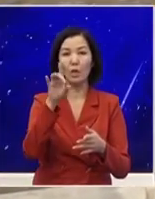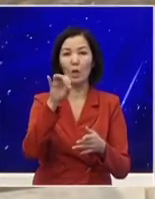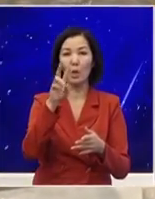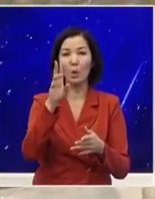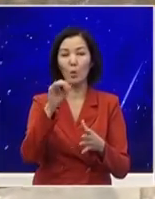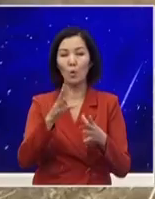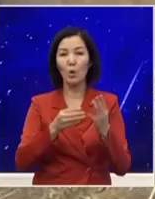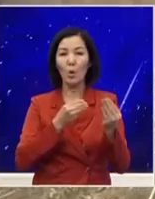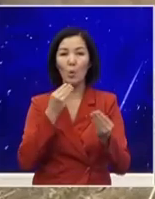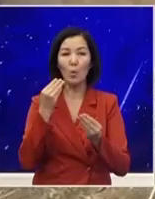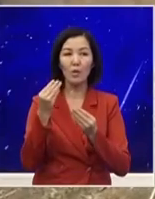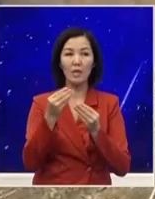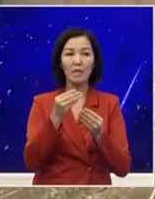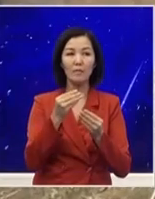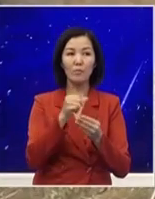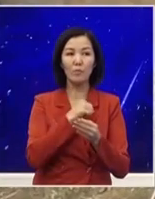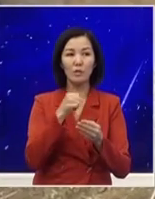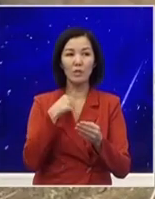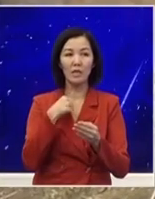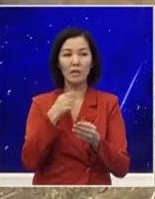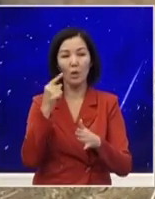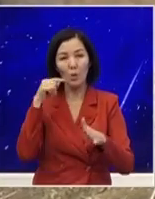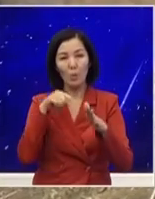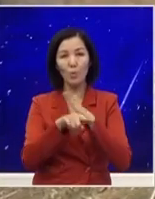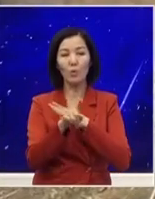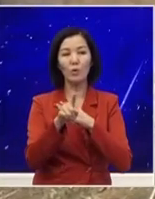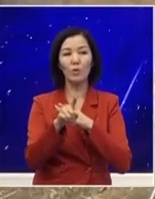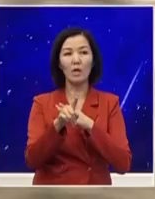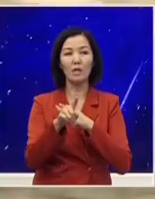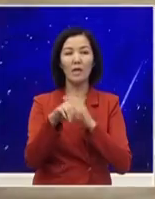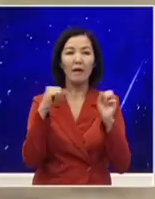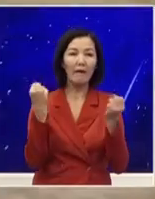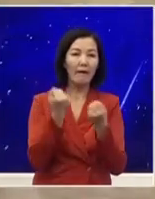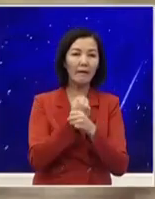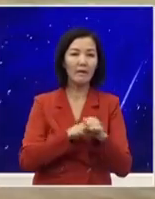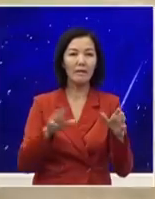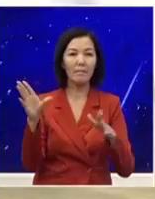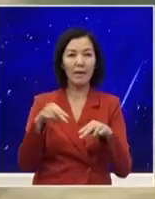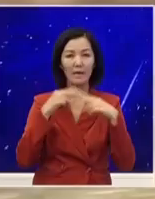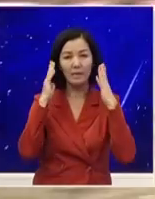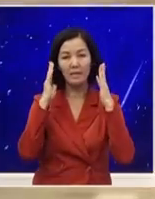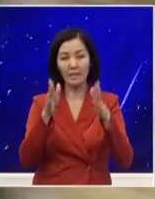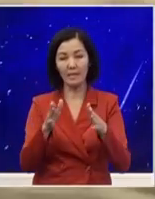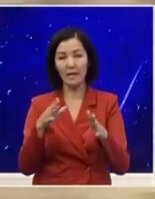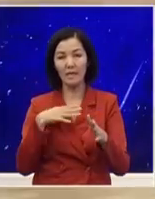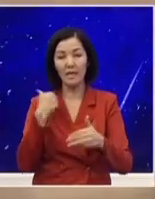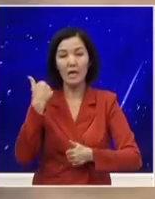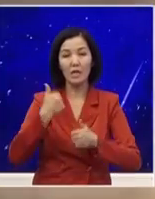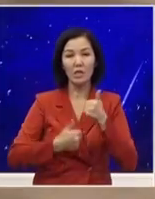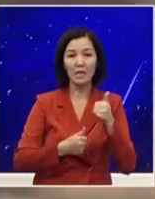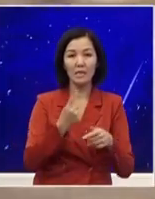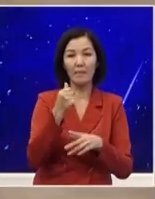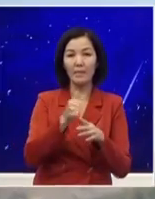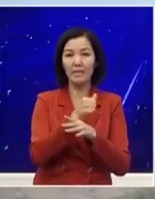сақина көздерден сүрінбей өтуі болды. Мұнда ұшу қарқыны да есепке алынады. Қанатты құрылғылардың дәл осы жарыстағы